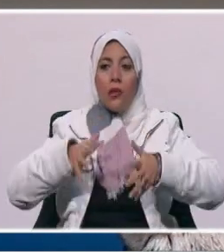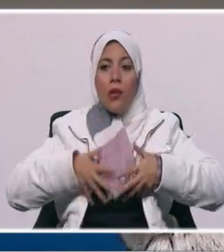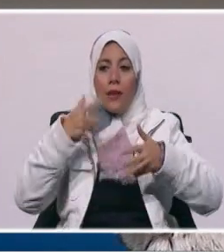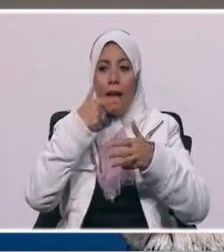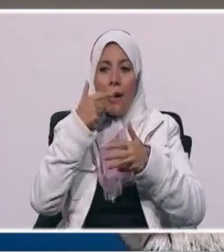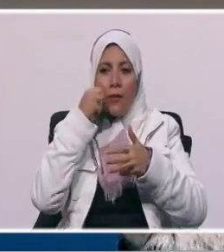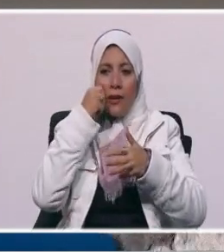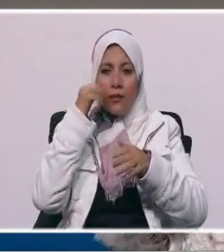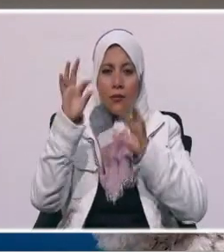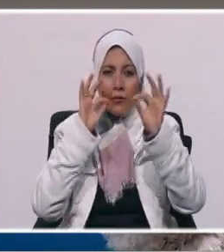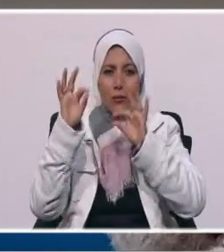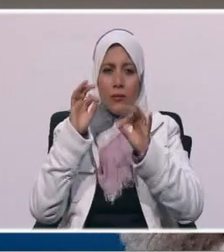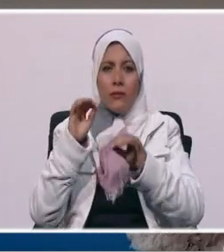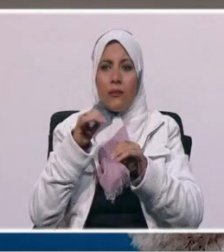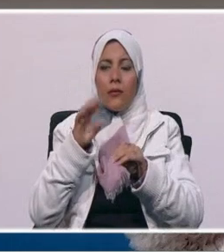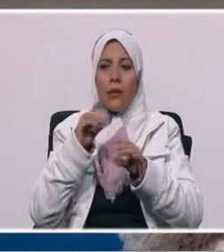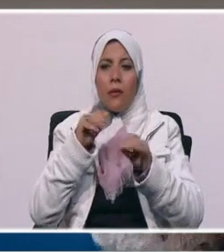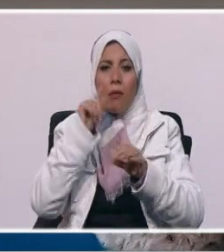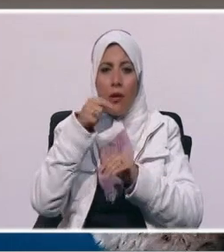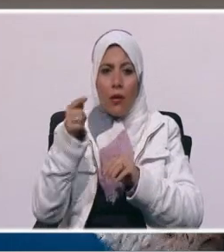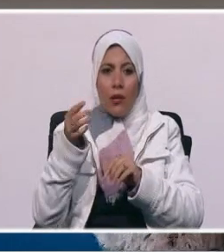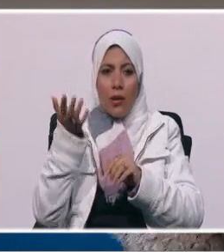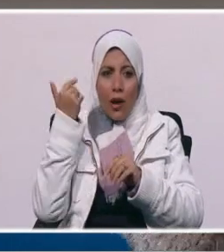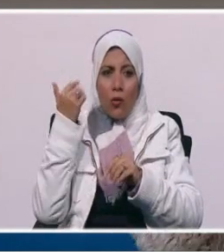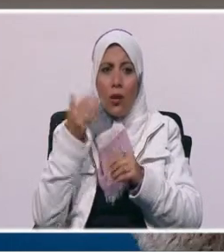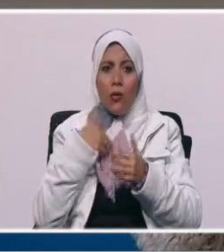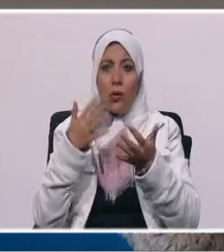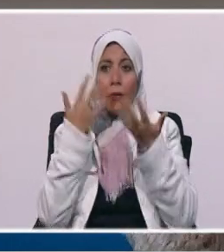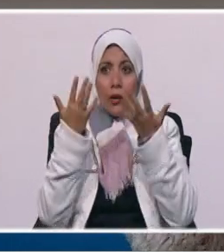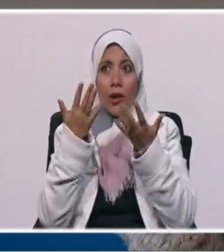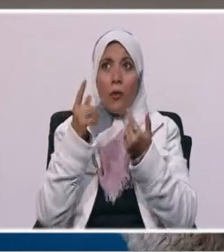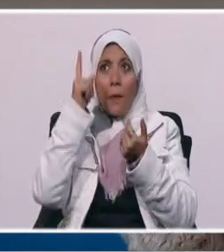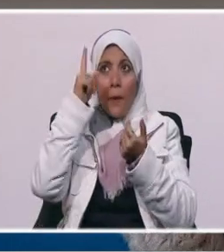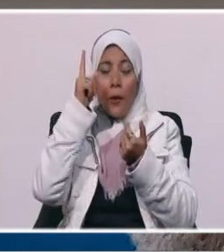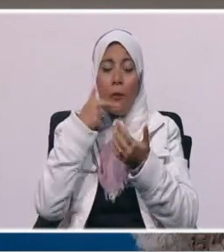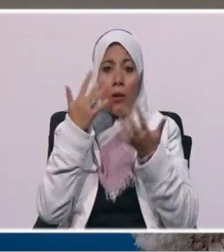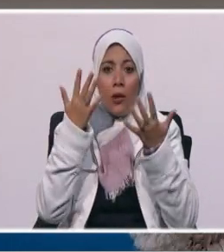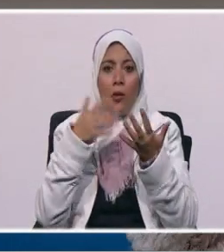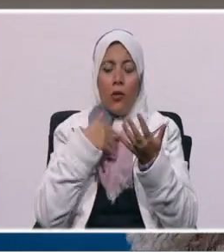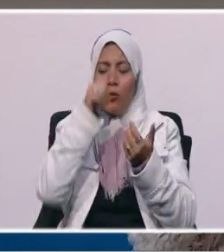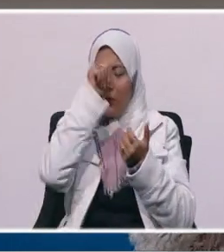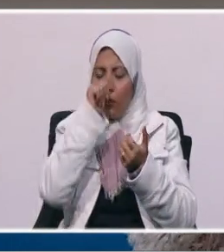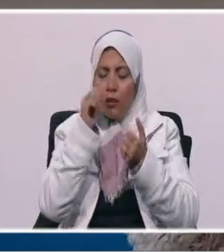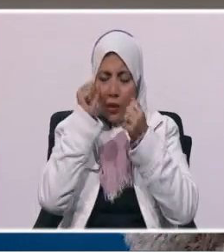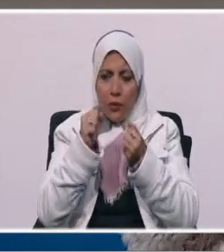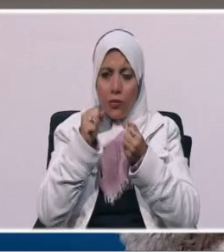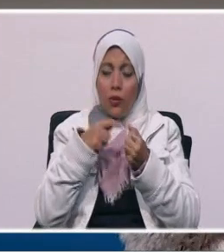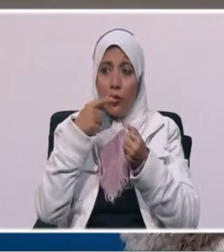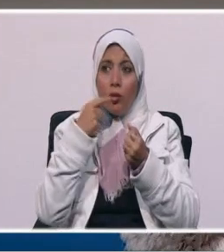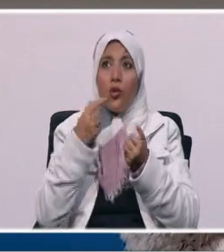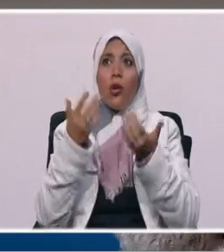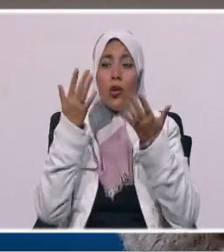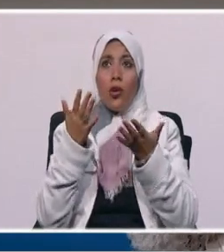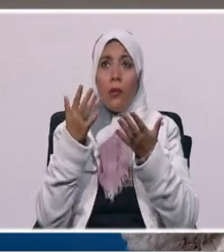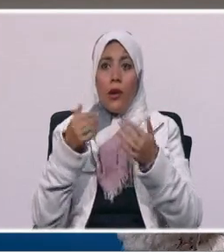على غلط، بس فعلا وانا بكلم ربنا في اسوأ حالاتي كنت بقول له يا رب انا